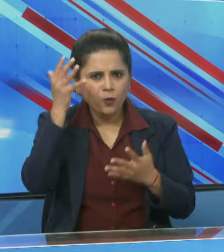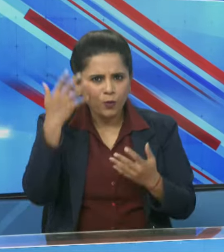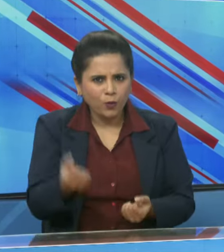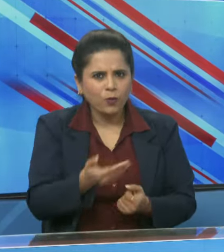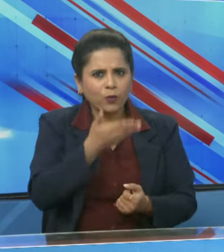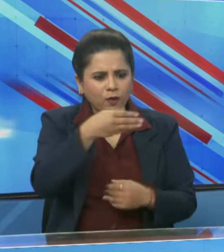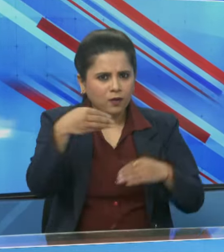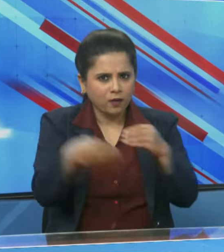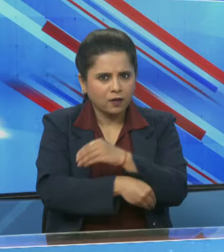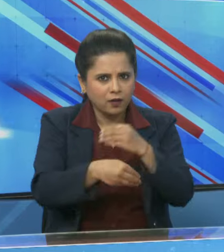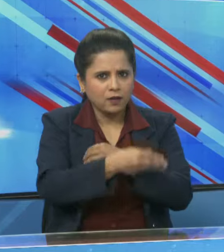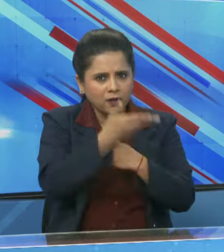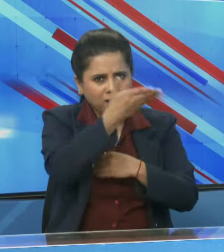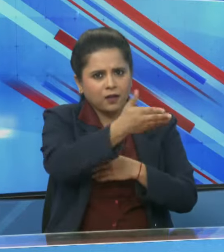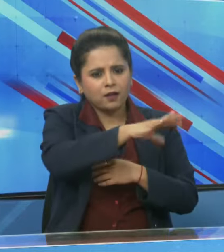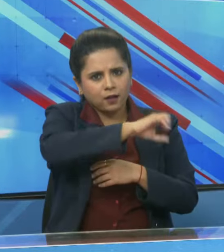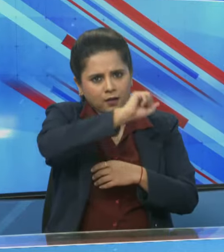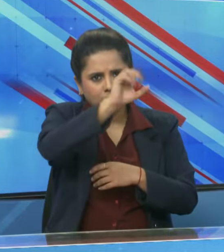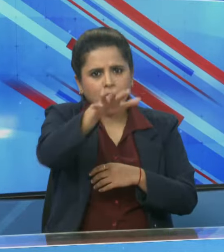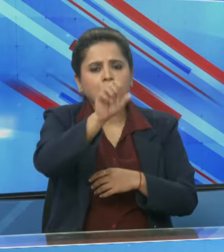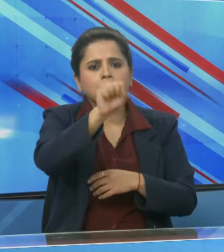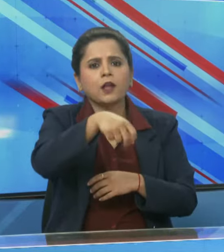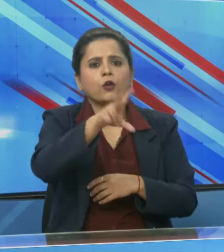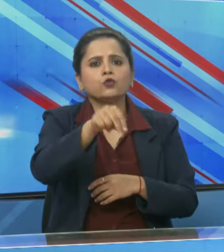आप भ्रष्टाचारियों को जेल में डालेंगे या नहीं।